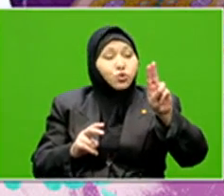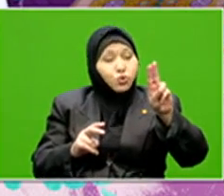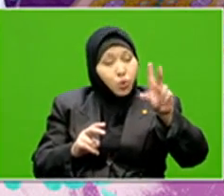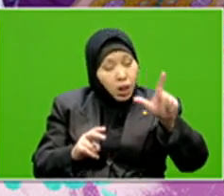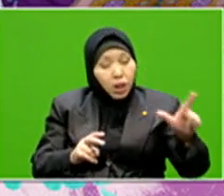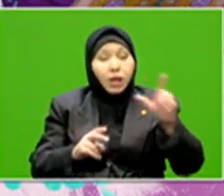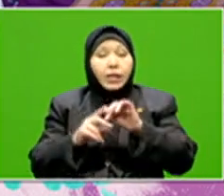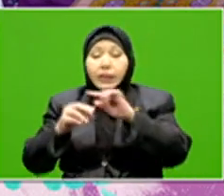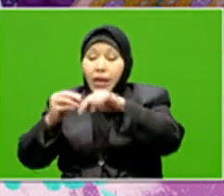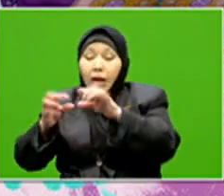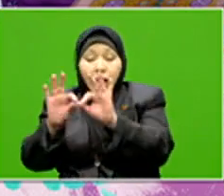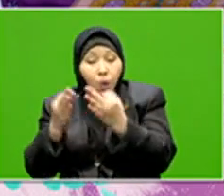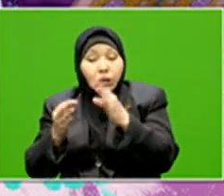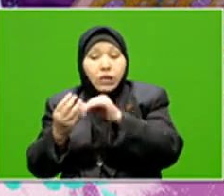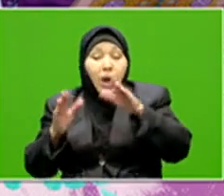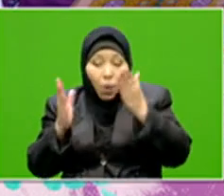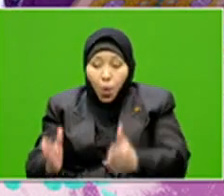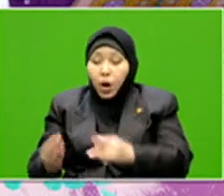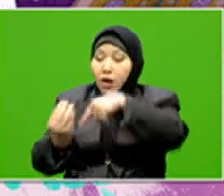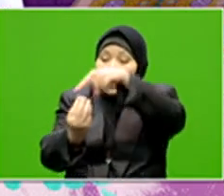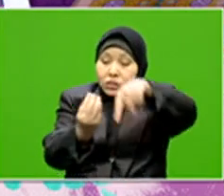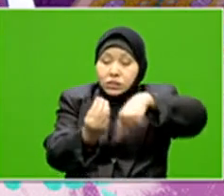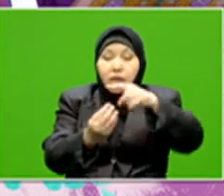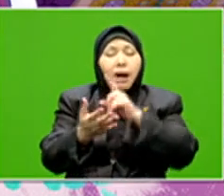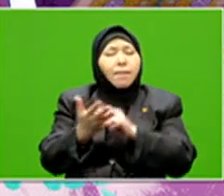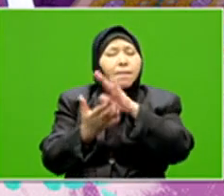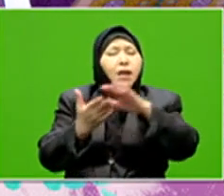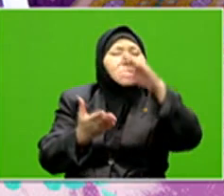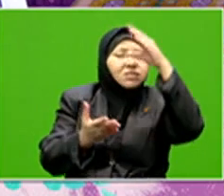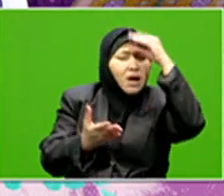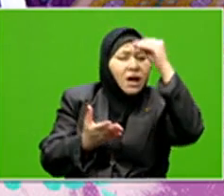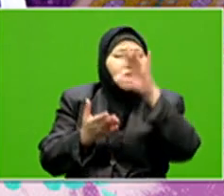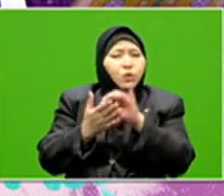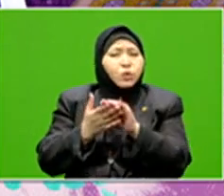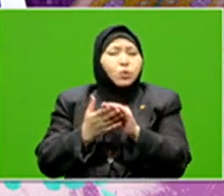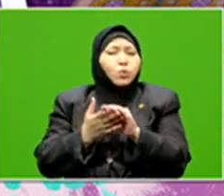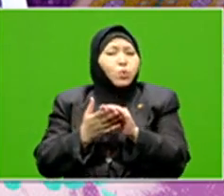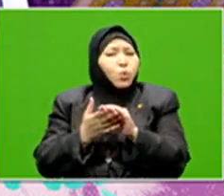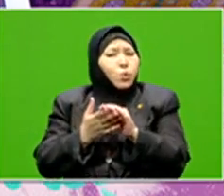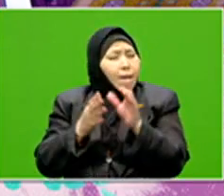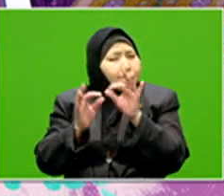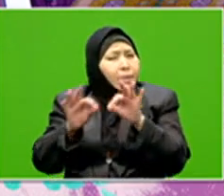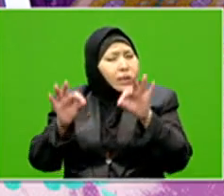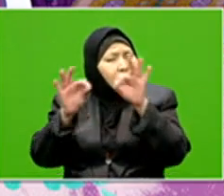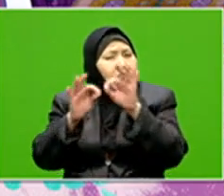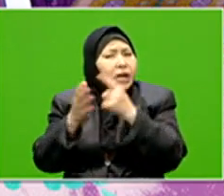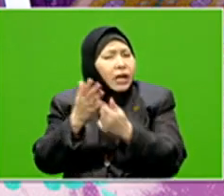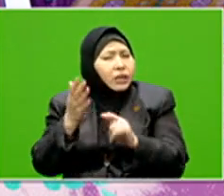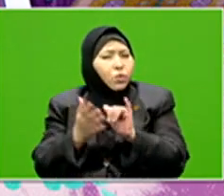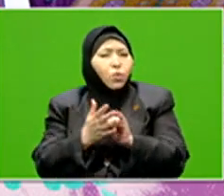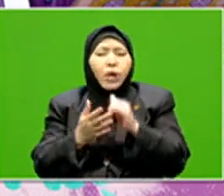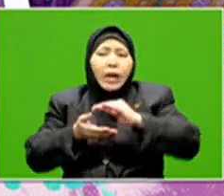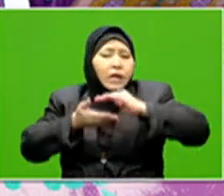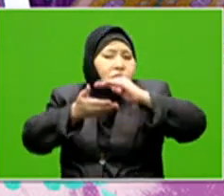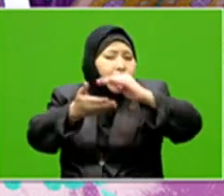tentang keluarga dan orang sekitarnya, tapi apakah pelajarannya? Itu faktanya, ya. Tapi kalau kita tanya apa pelajaran yang Allah nak